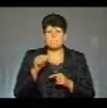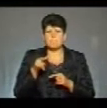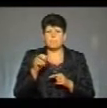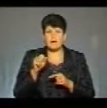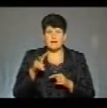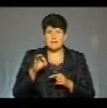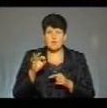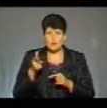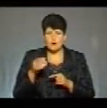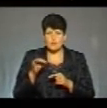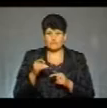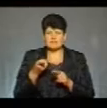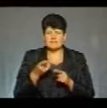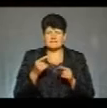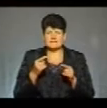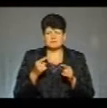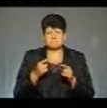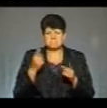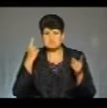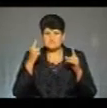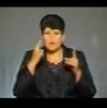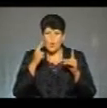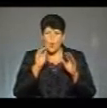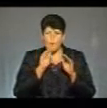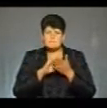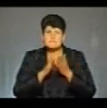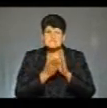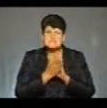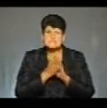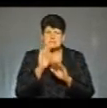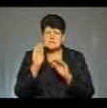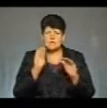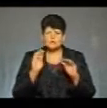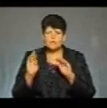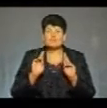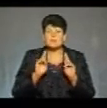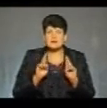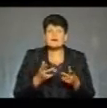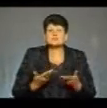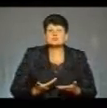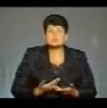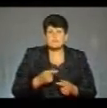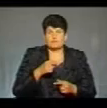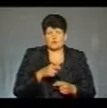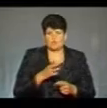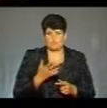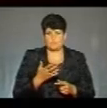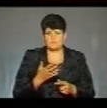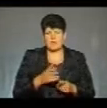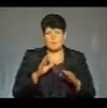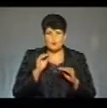вони по цих організмах відтворюють обстановку. Відтворюють обстановку, в якому жив той чи інший організм. А вони